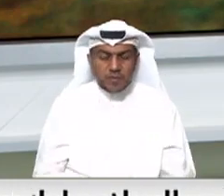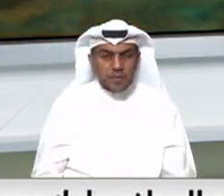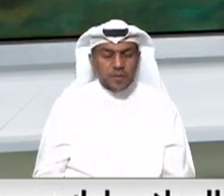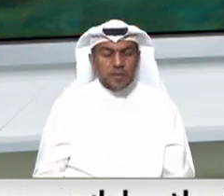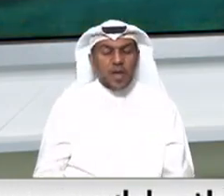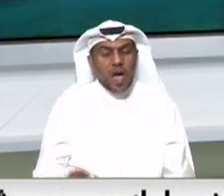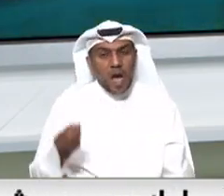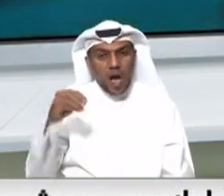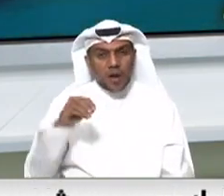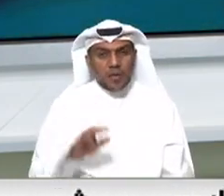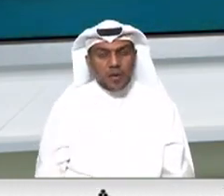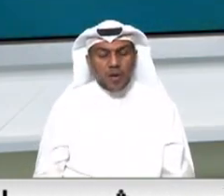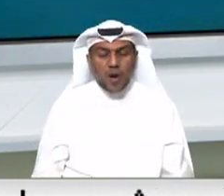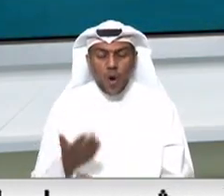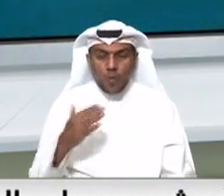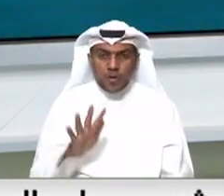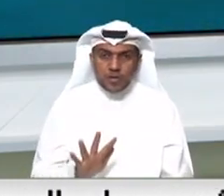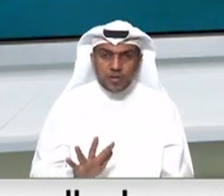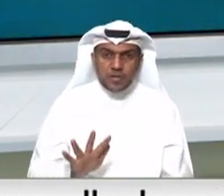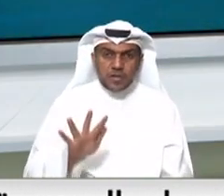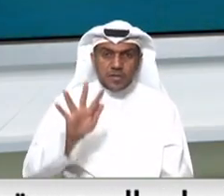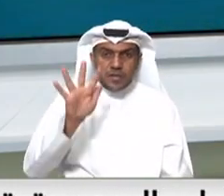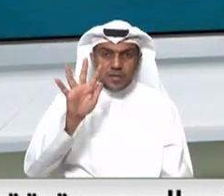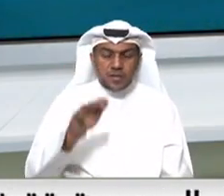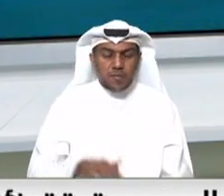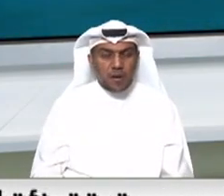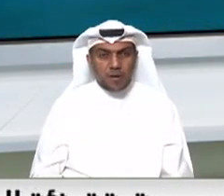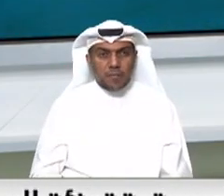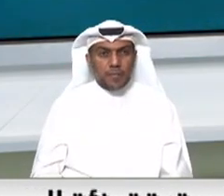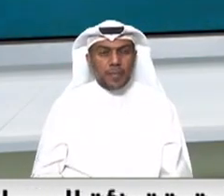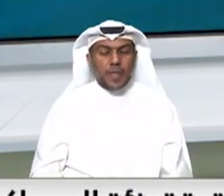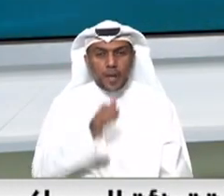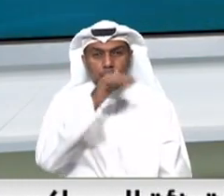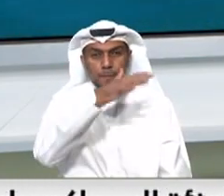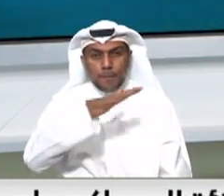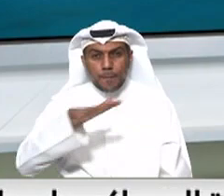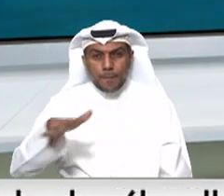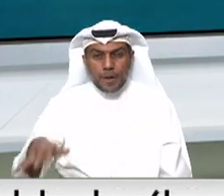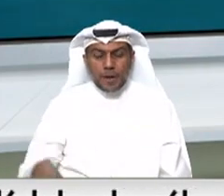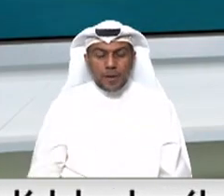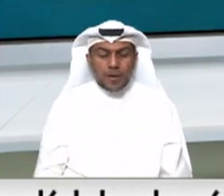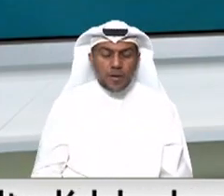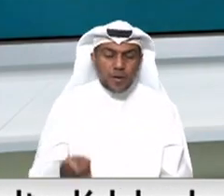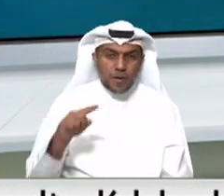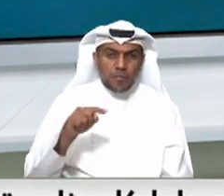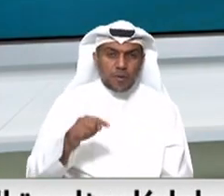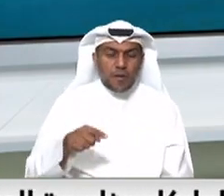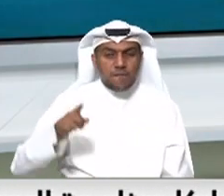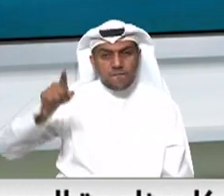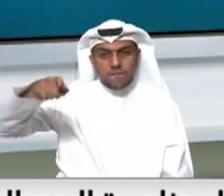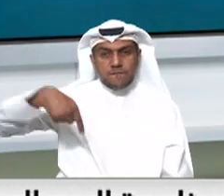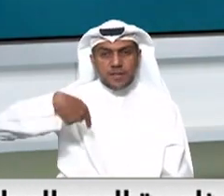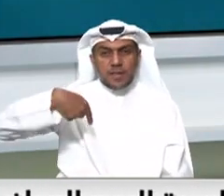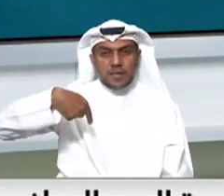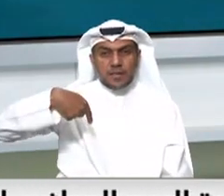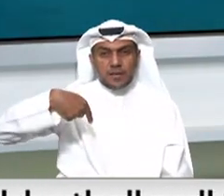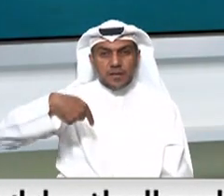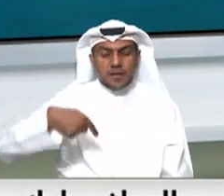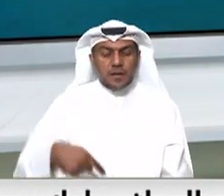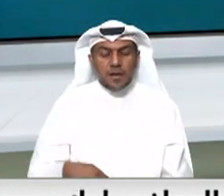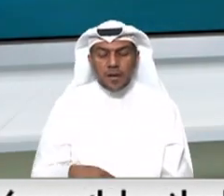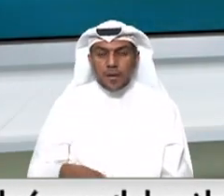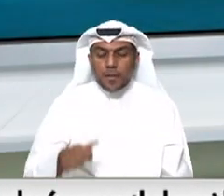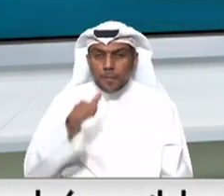الساحليه معها وشمالي غربي ينشط على فترات البحر باذن الله باكر من فترات الفساد خفيف الى معتدل الموج بعد ذلك